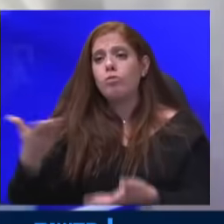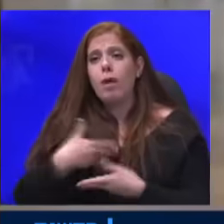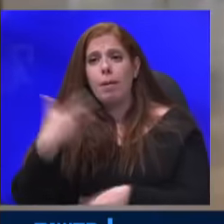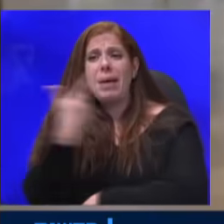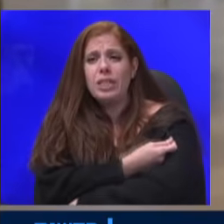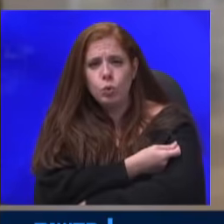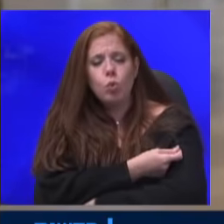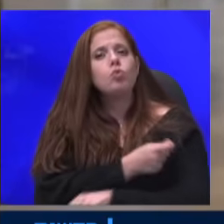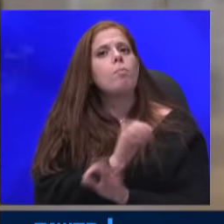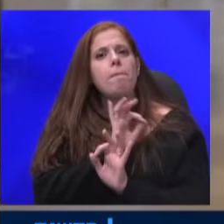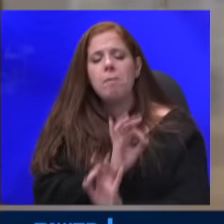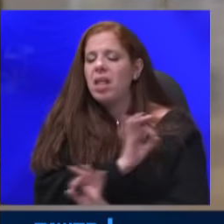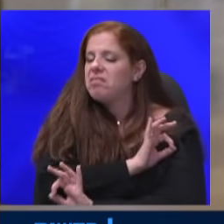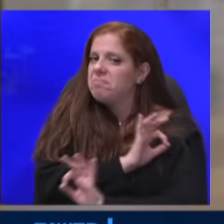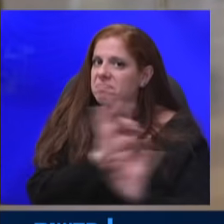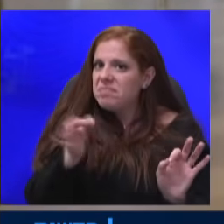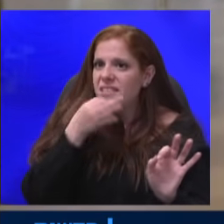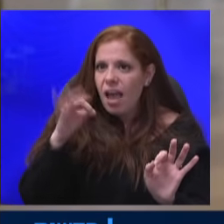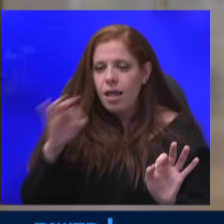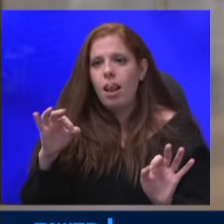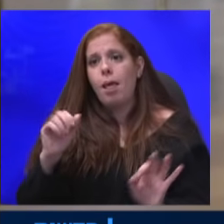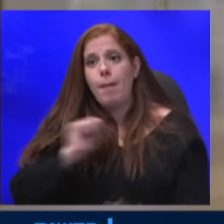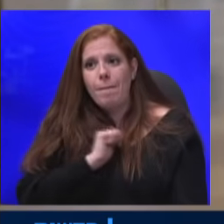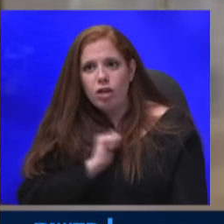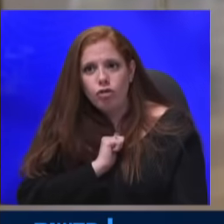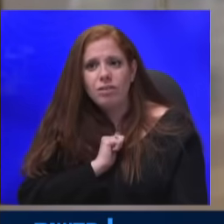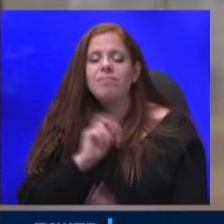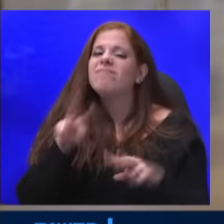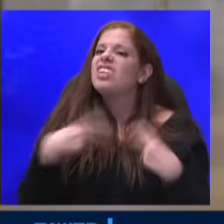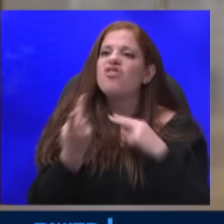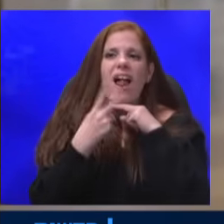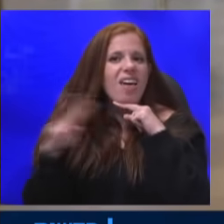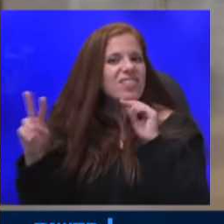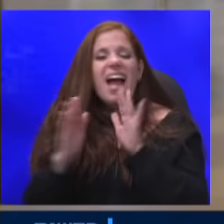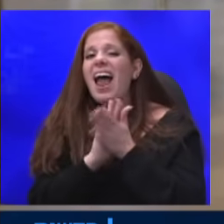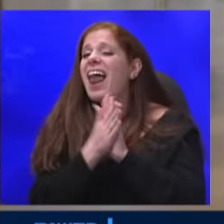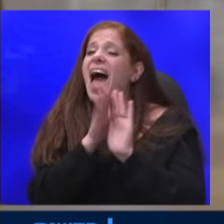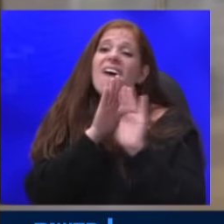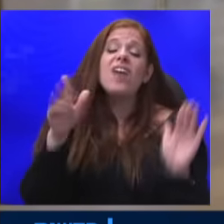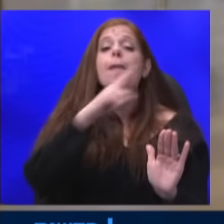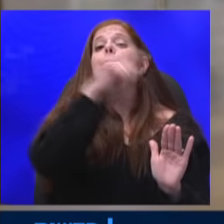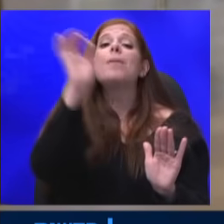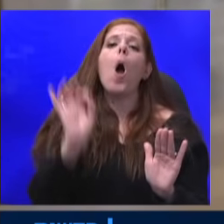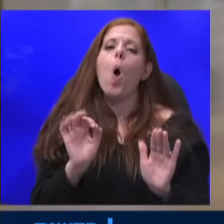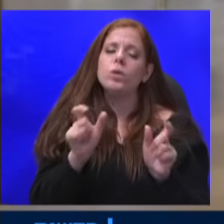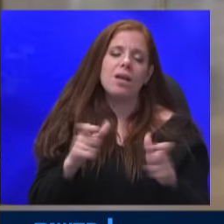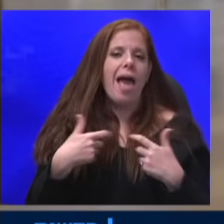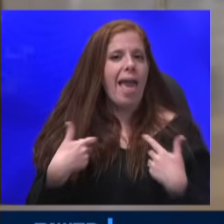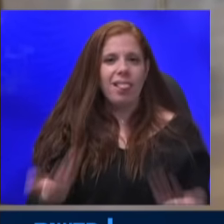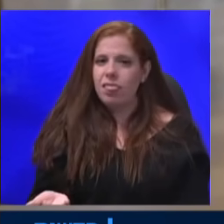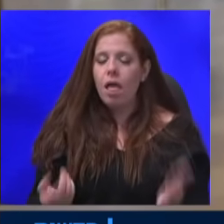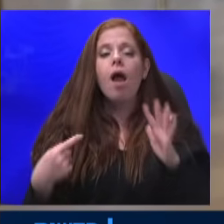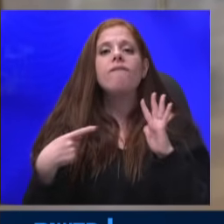מאוד יעיל, ברמה האישית הפרטנית אי אפשר להבטיח לאף אחד 100% הגנה בפני הדבקה.